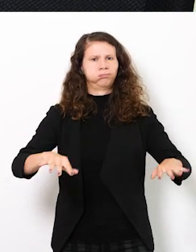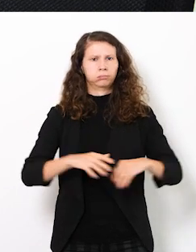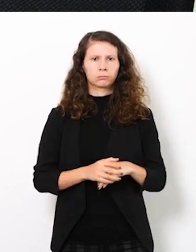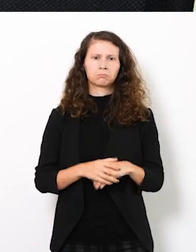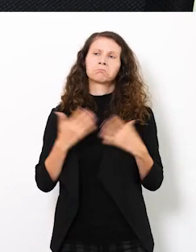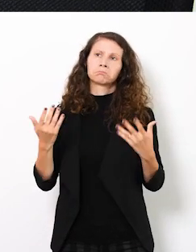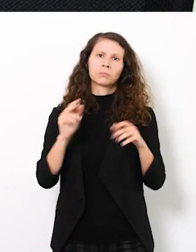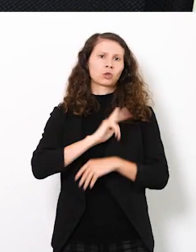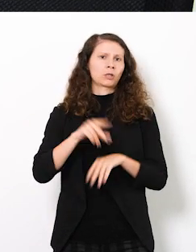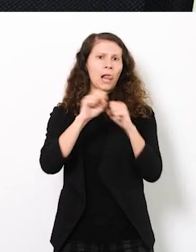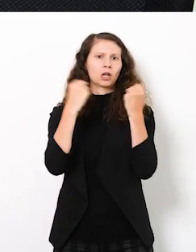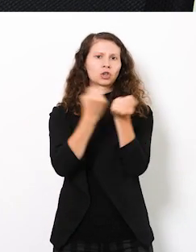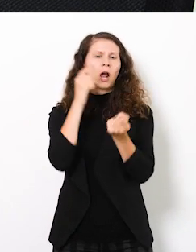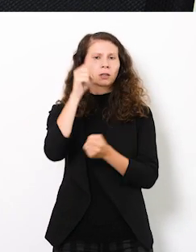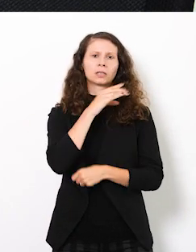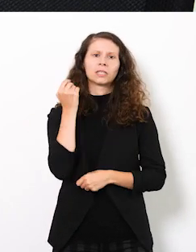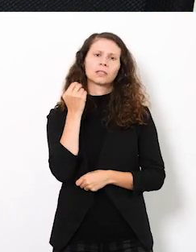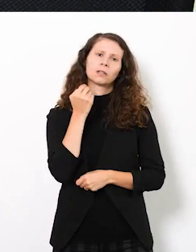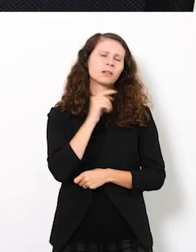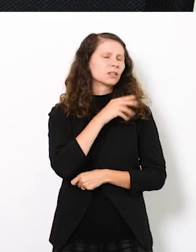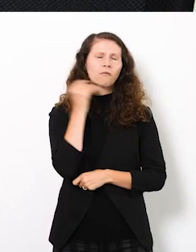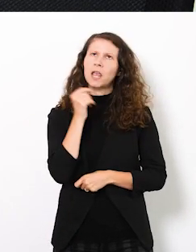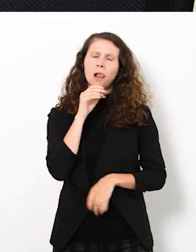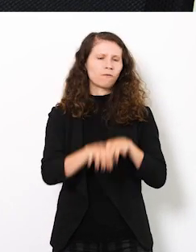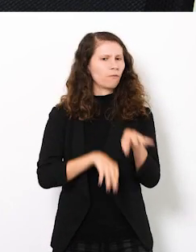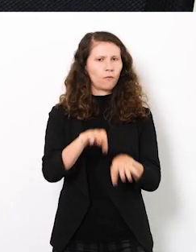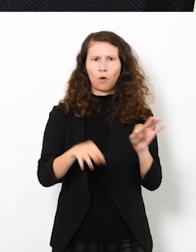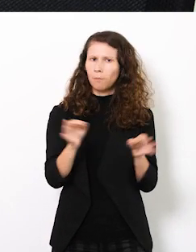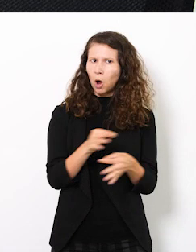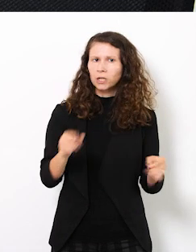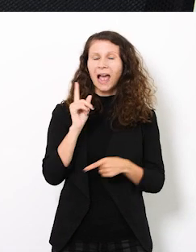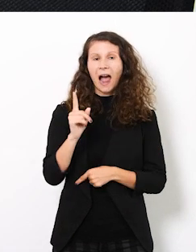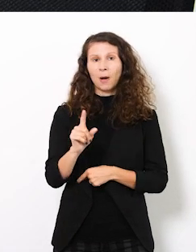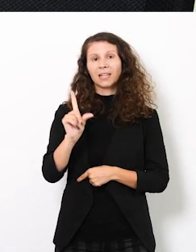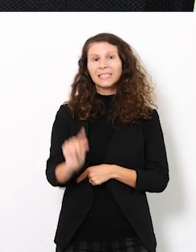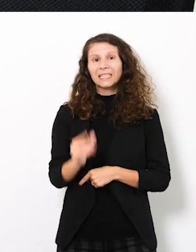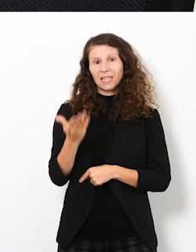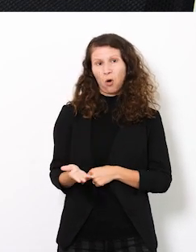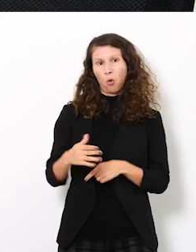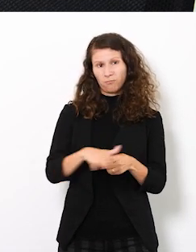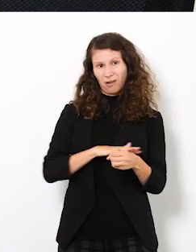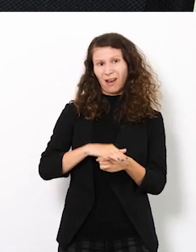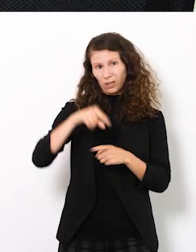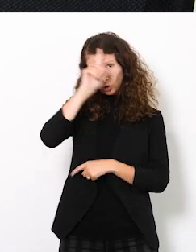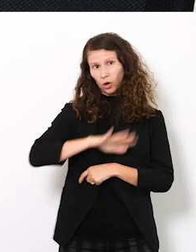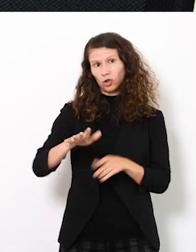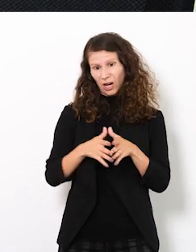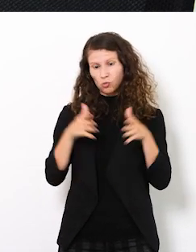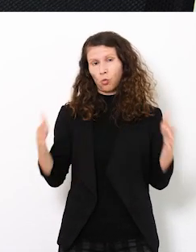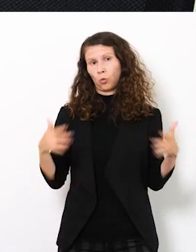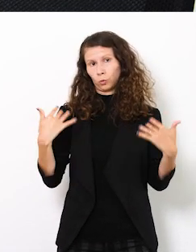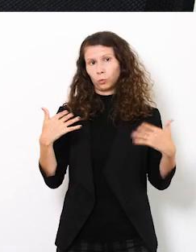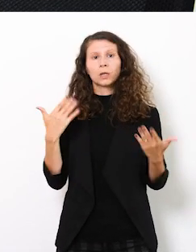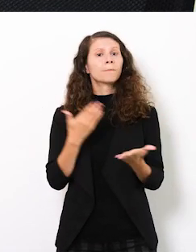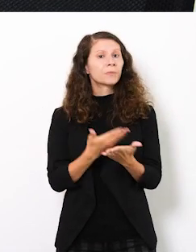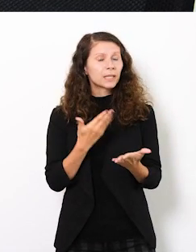der Sozialstaat dafür nicht so vieles einstehen muss. Aber der große Niedriglohnsektor beispielsweise in Deutschland hat natürlich schon dazu geführt,